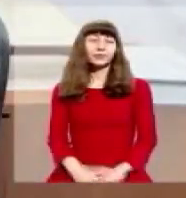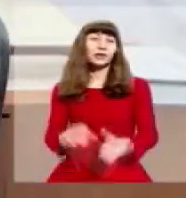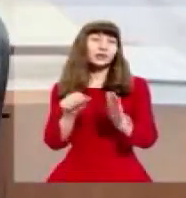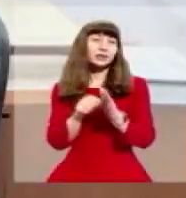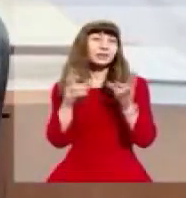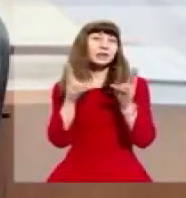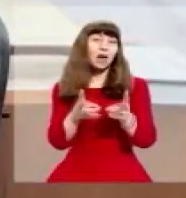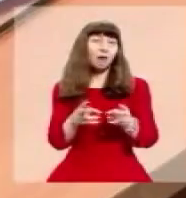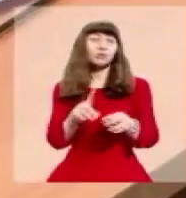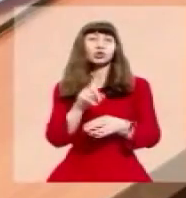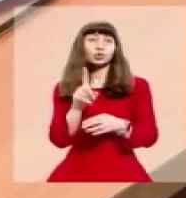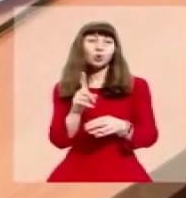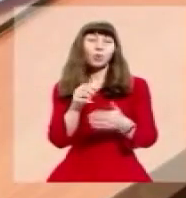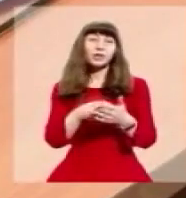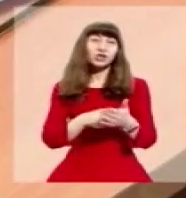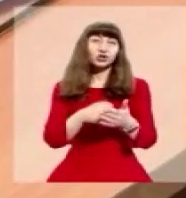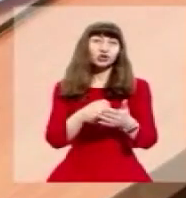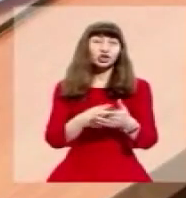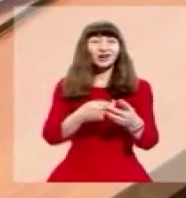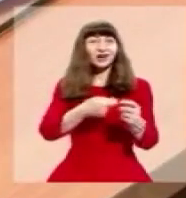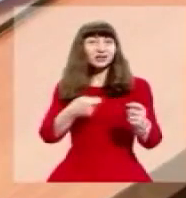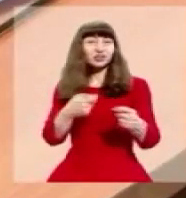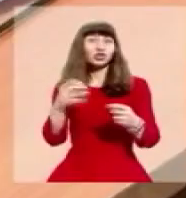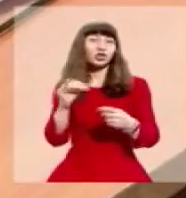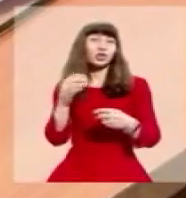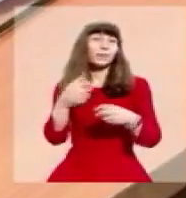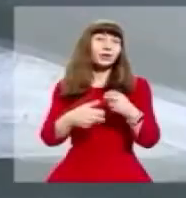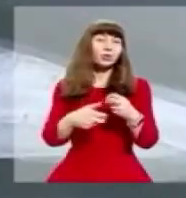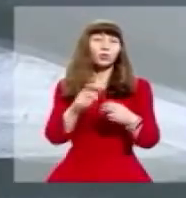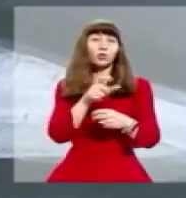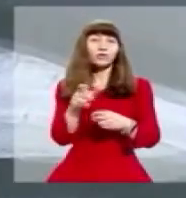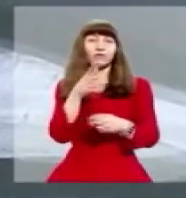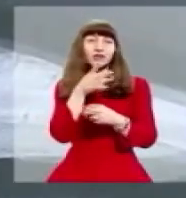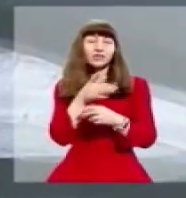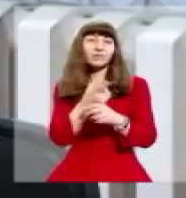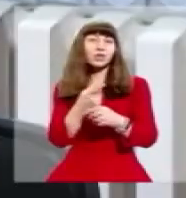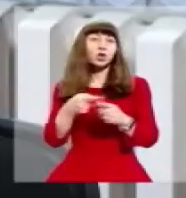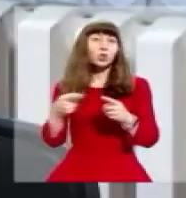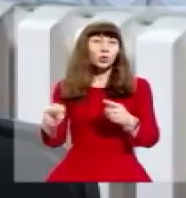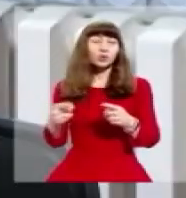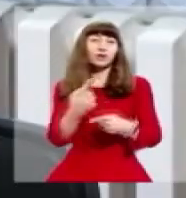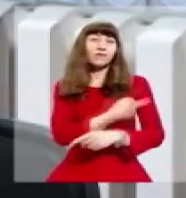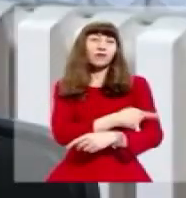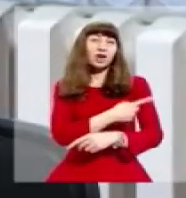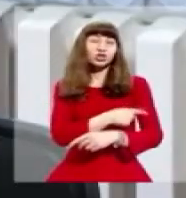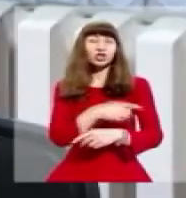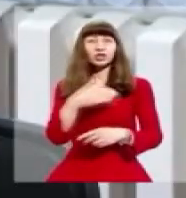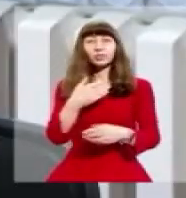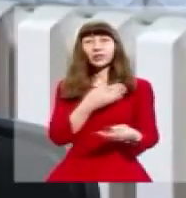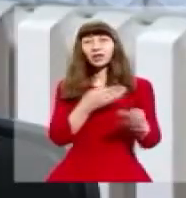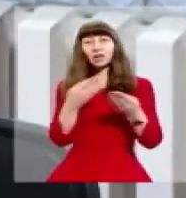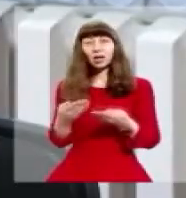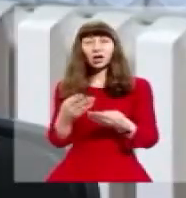Зимние травмы. Что становится причиной растяжений и переломов у горожан в этот период? Врачи-травматологи дают советы,